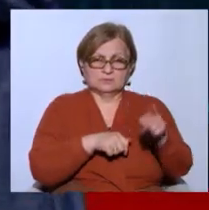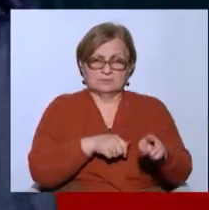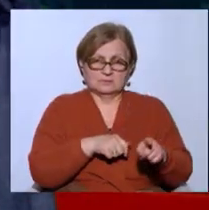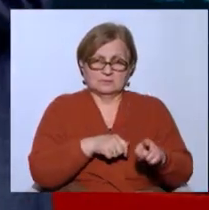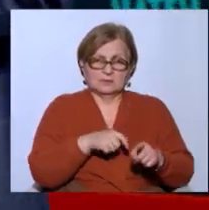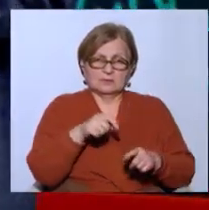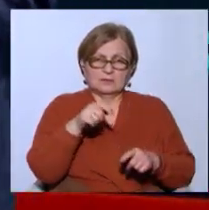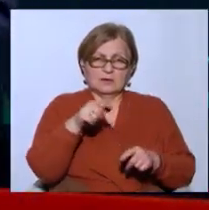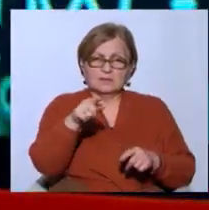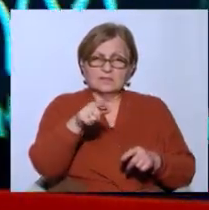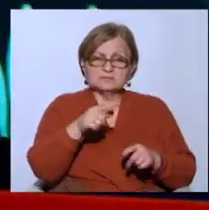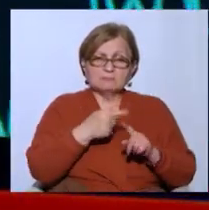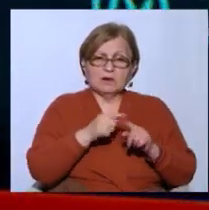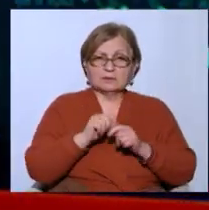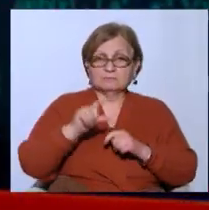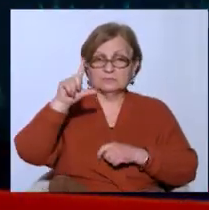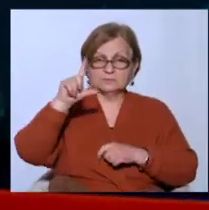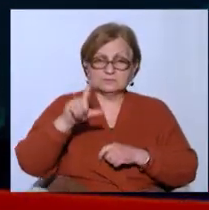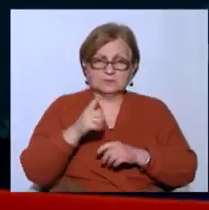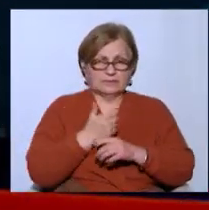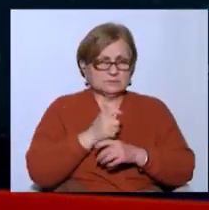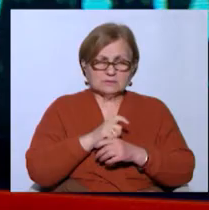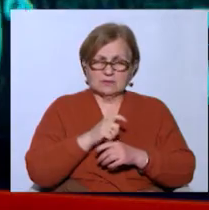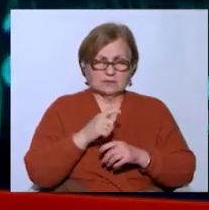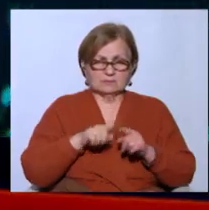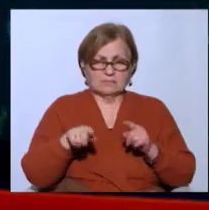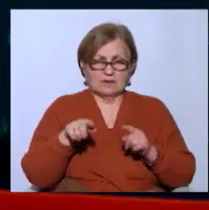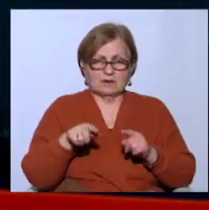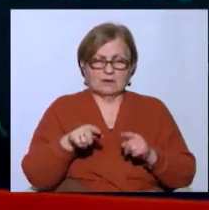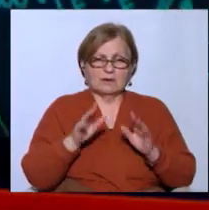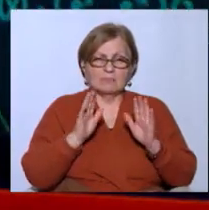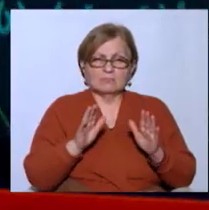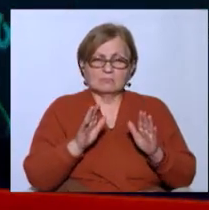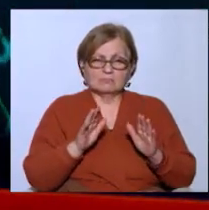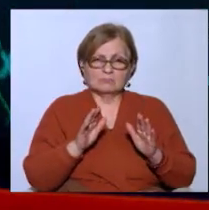ფაქტორიალი ძალიან სწრაფად იზრდება და რა თქმა უნდა, ფაქტორიალი არის განსაზღვრული მხოლოდ